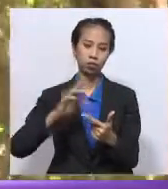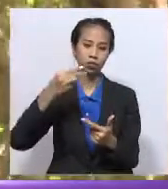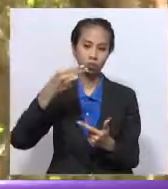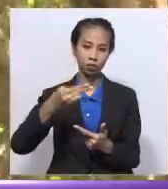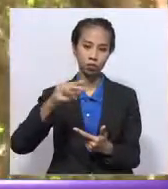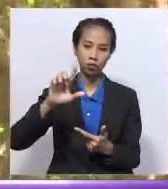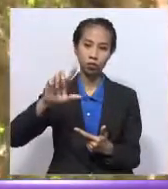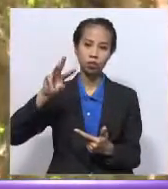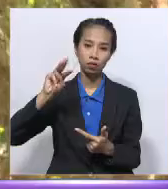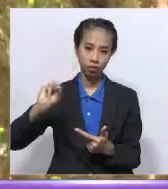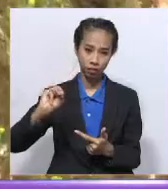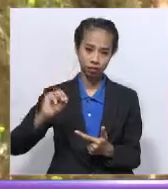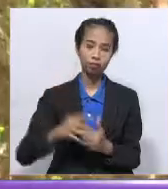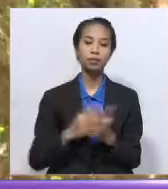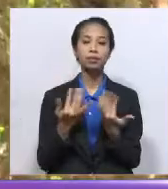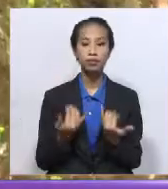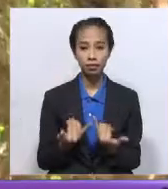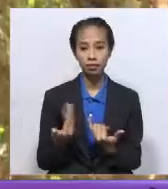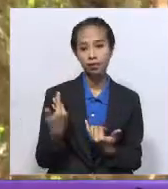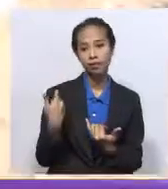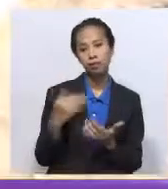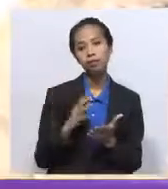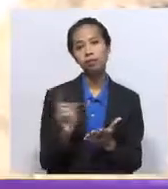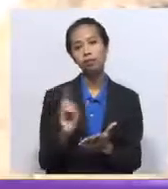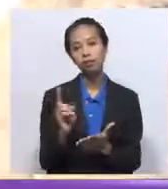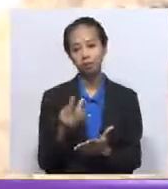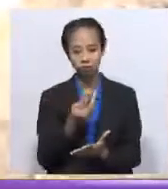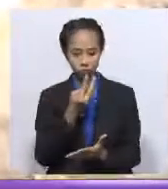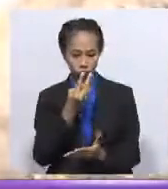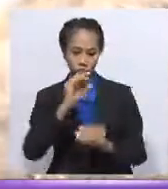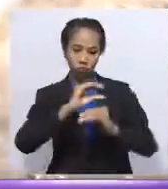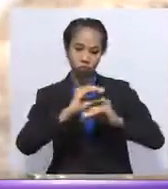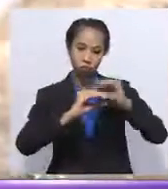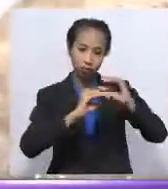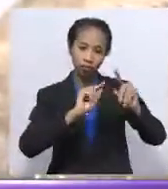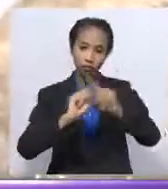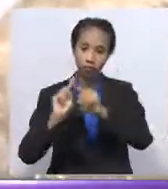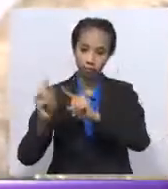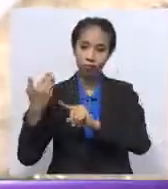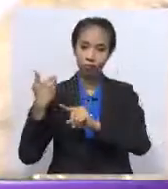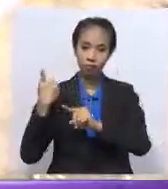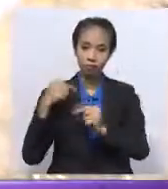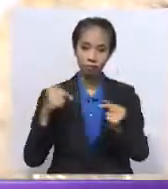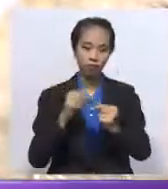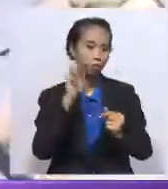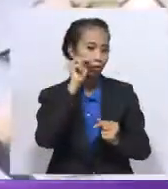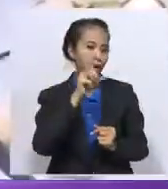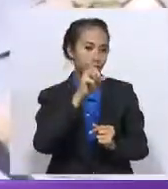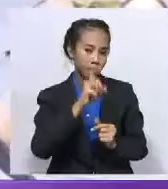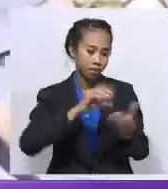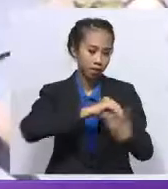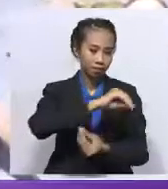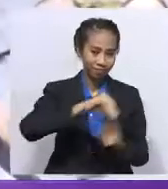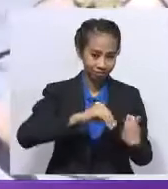ชรบุรีซึ่งเป็นจุดที่เดินทางมาเพื่อที่จะเยี่ยมชมโครงการต่างๆนะคะไม่ว่าจะเป็นระบบบำบัดน้ำเสียการก